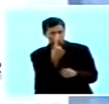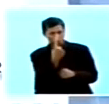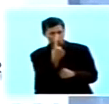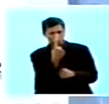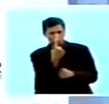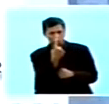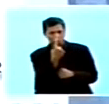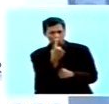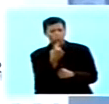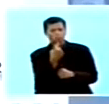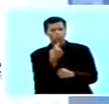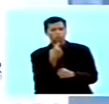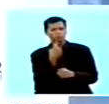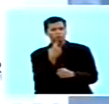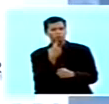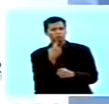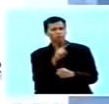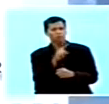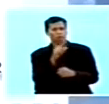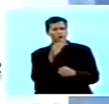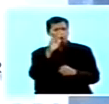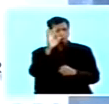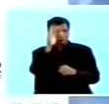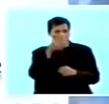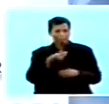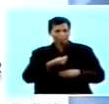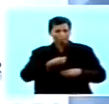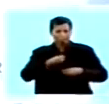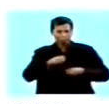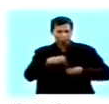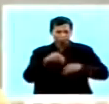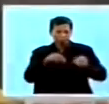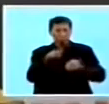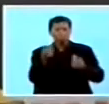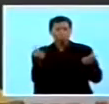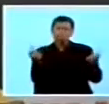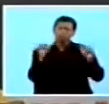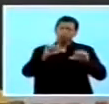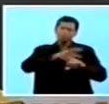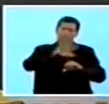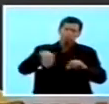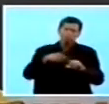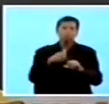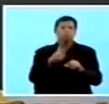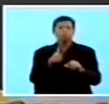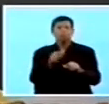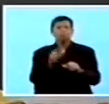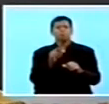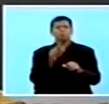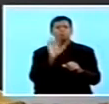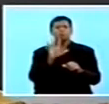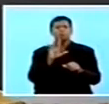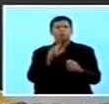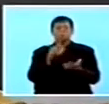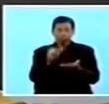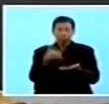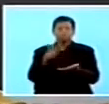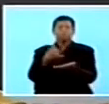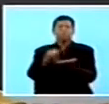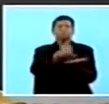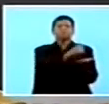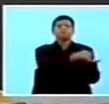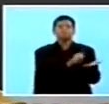pengusaha reklame konvensional dan menyebabkan pemutusan hubungan kerja terhadap karyawan. Itu banyak di situ pasal-pasal yang